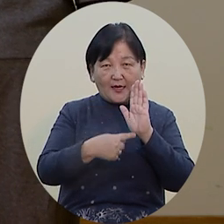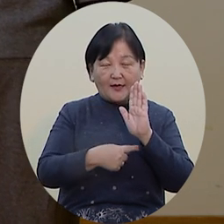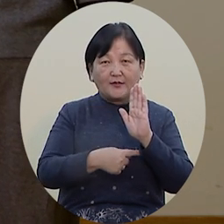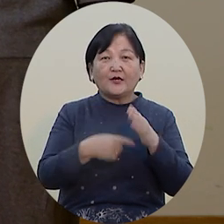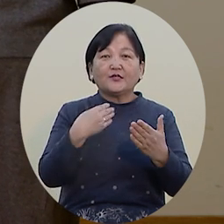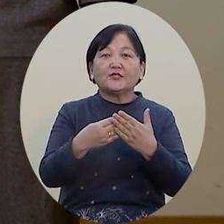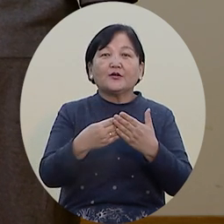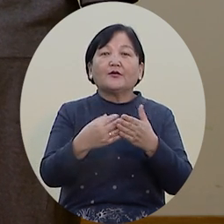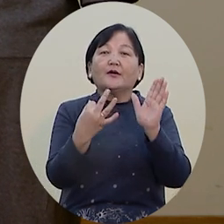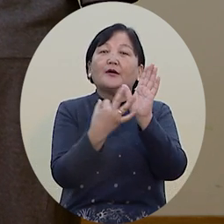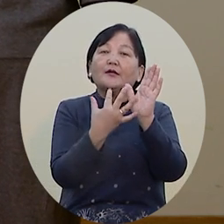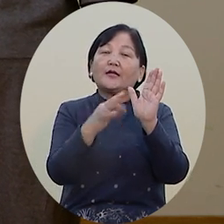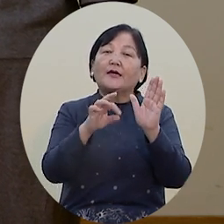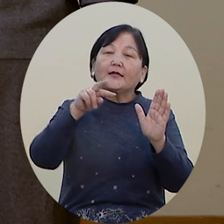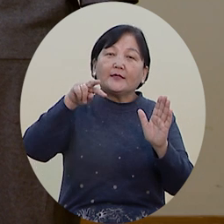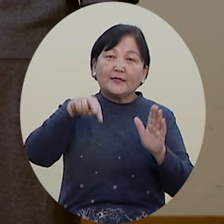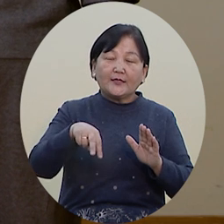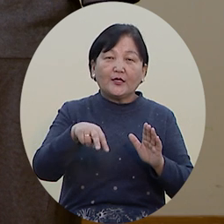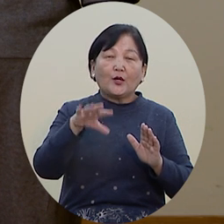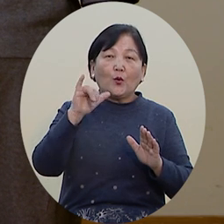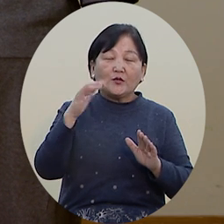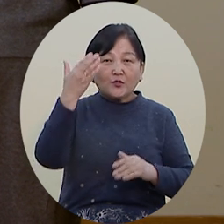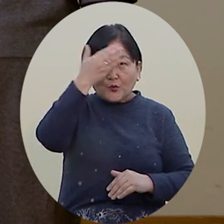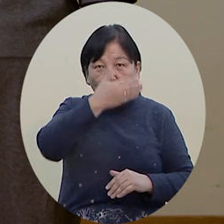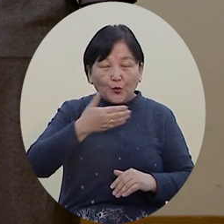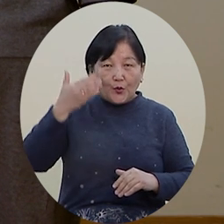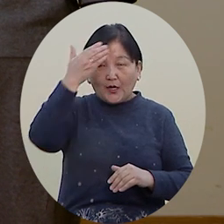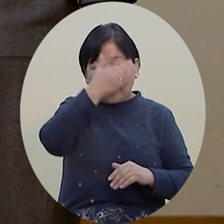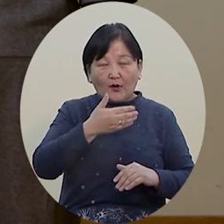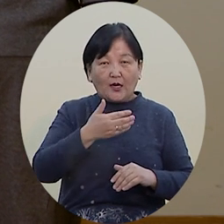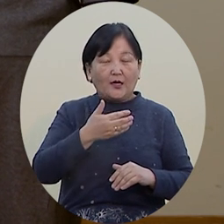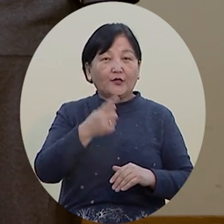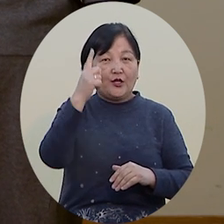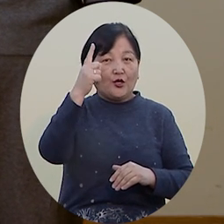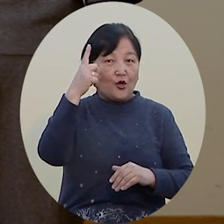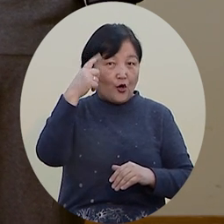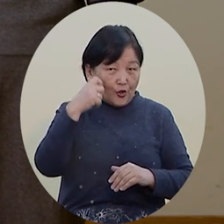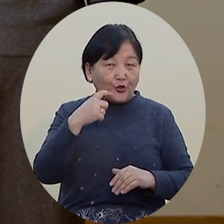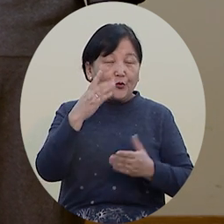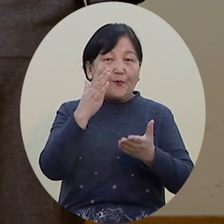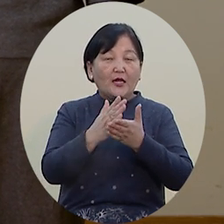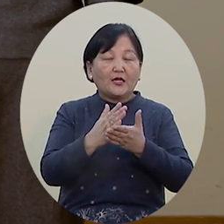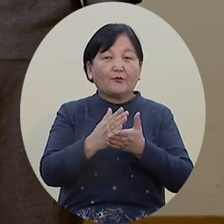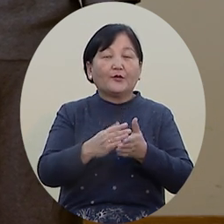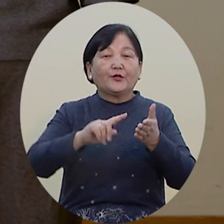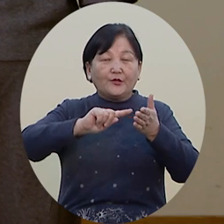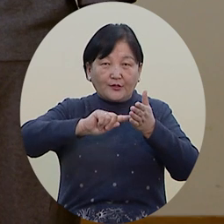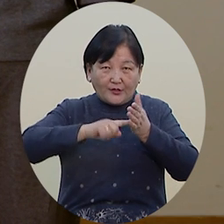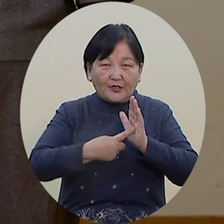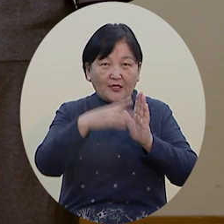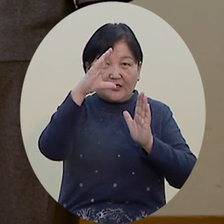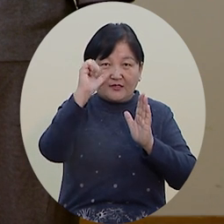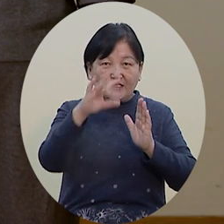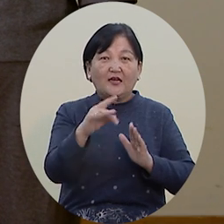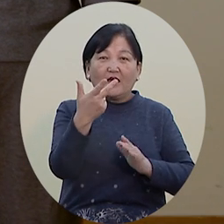нөгөө хоногт одоо жишээлбэл 80 литр ус хэрэглэдэг, нүүр аваад 80 литр ус хэрэглэдэг гэх юм бол сараараа үржүүлчин тийм